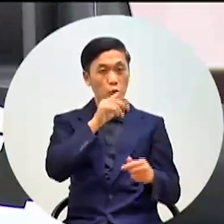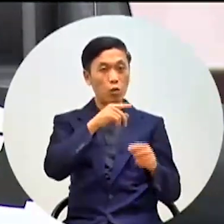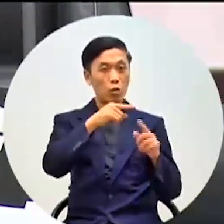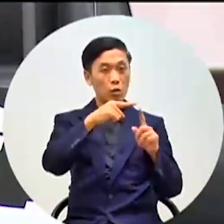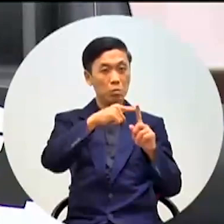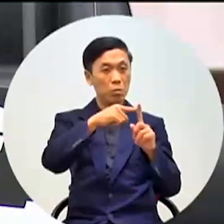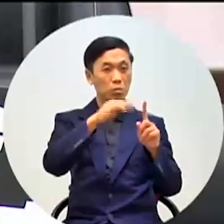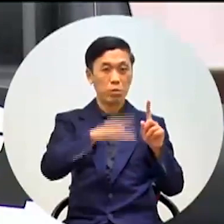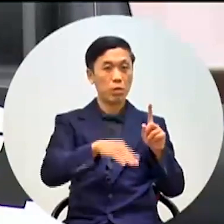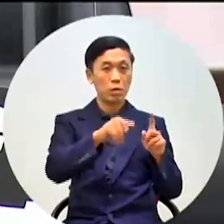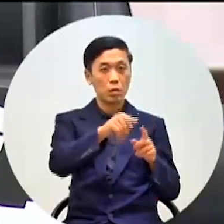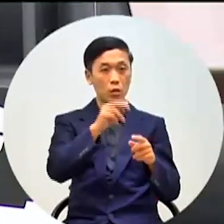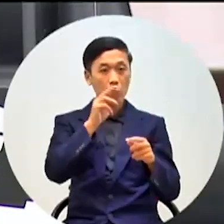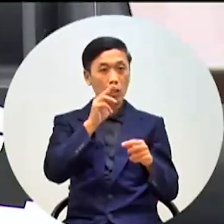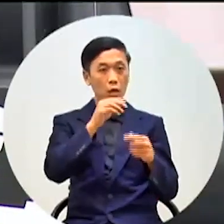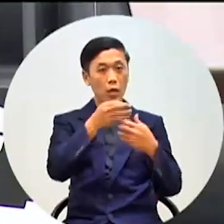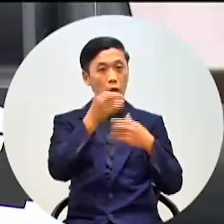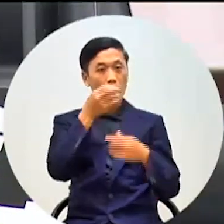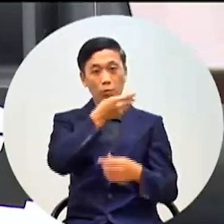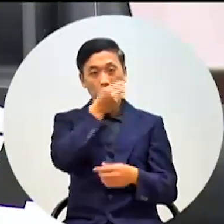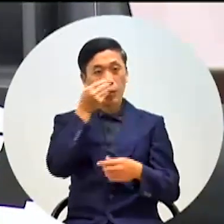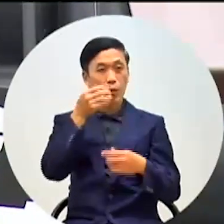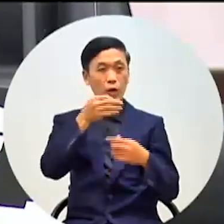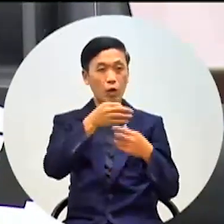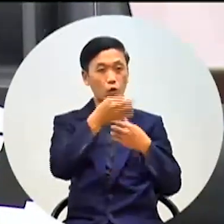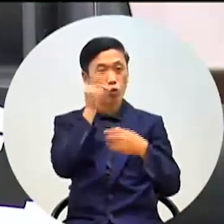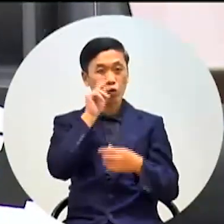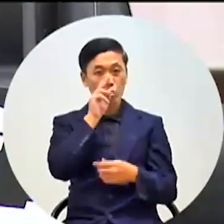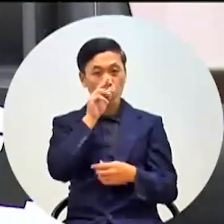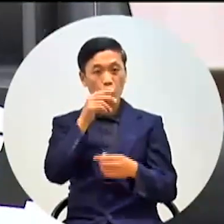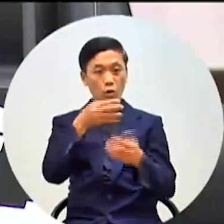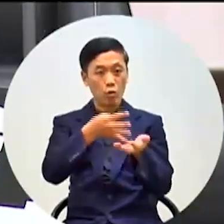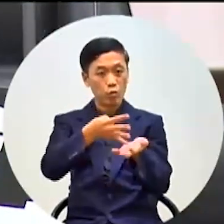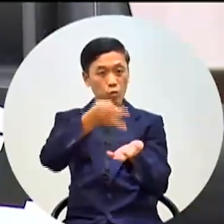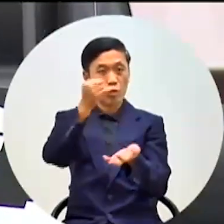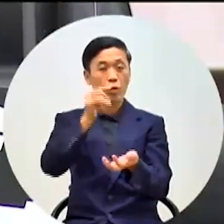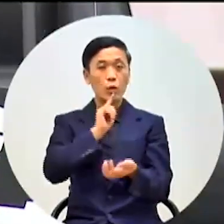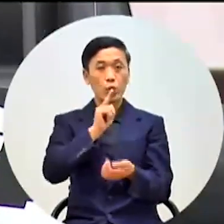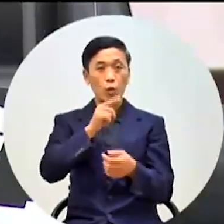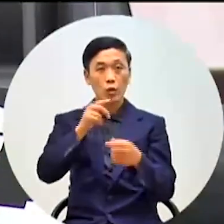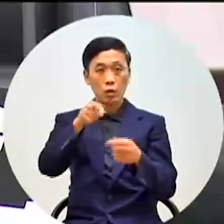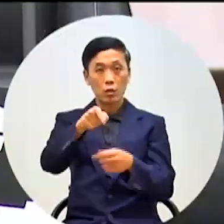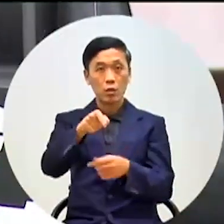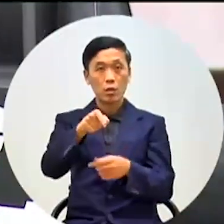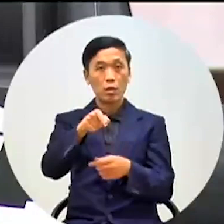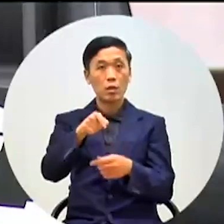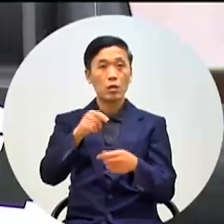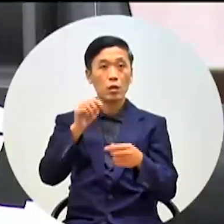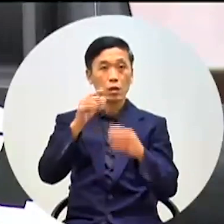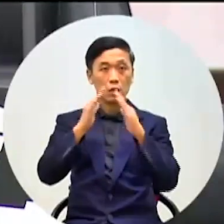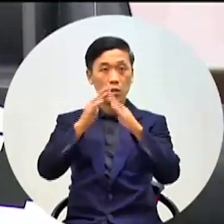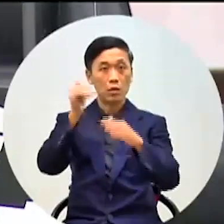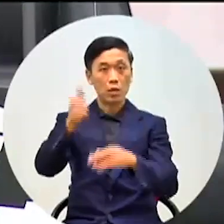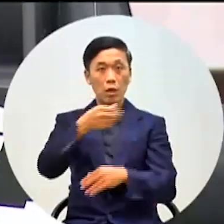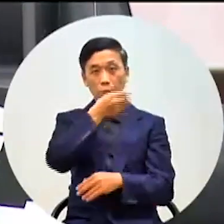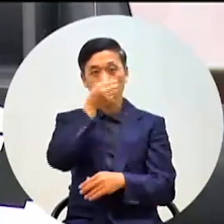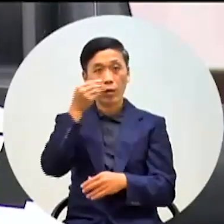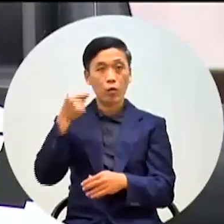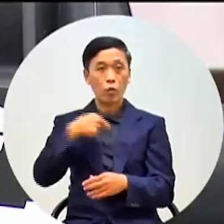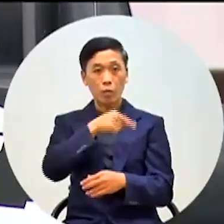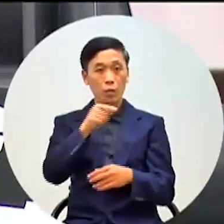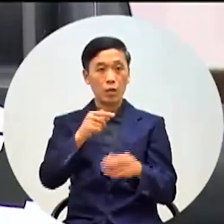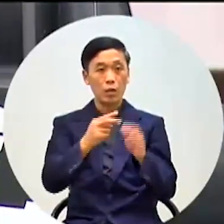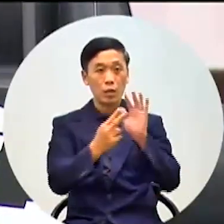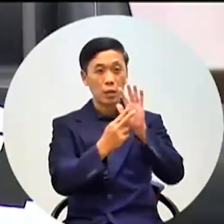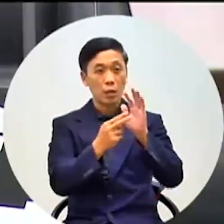哈已经过六摆啊，你知无？所以为什么我们会说落差市长，我们不要跳票也不要砍拖，但是呢，我们希